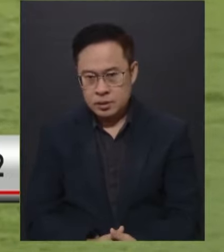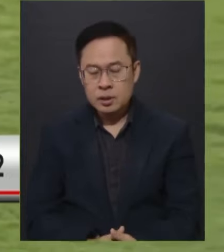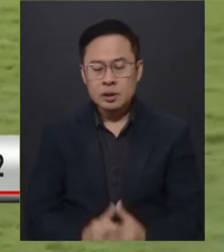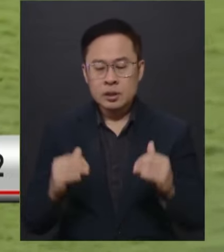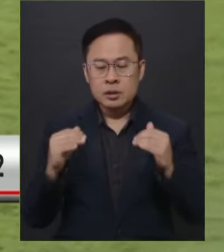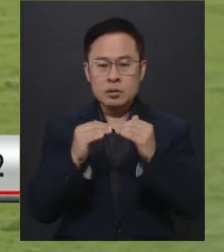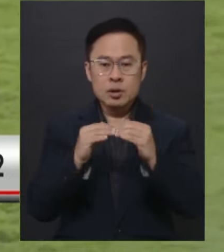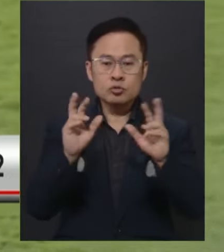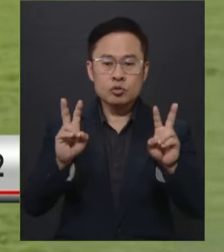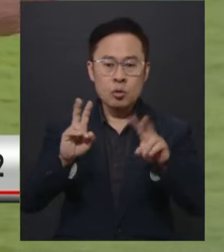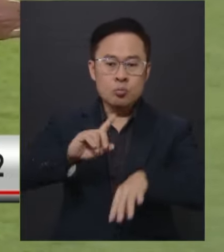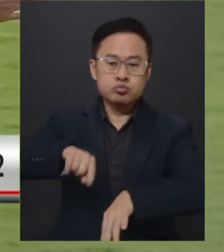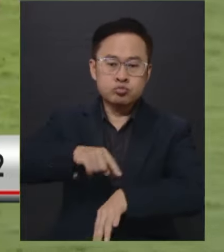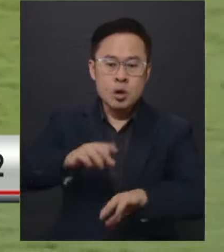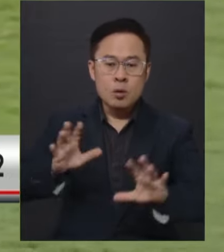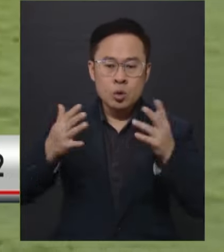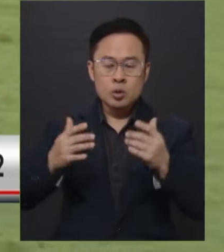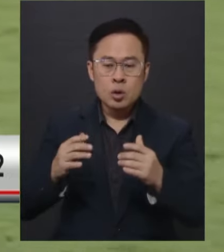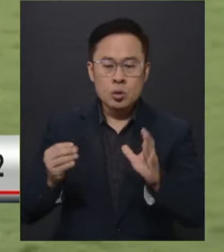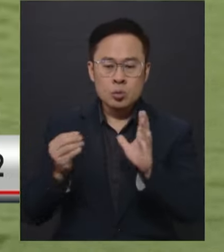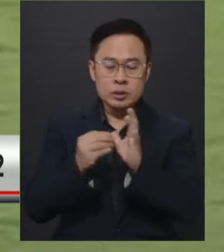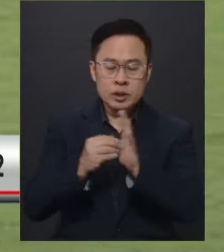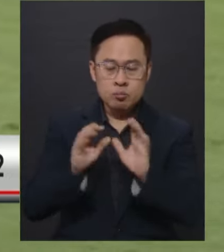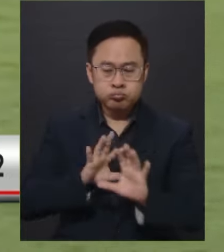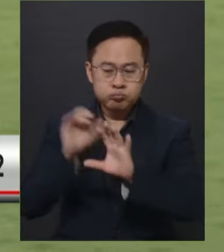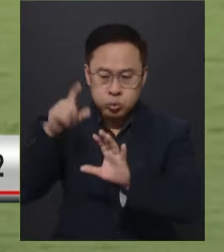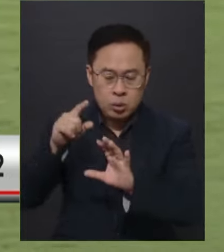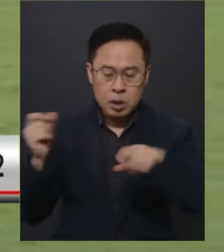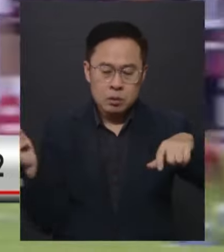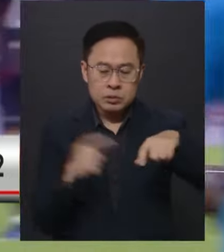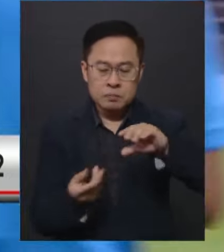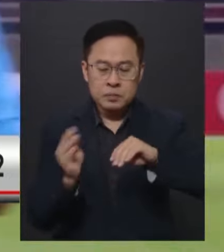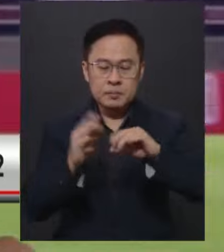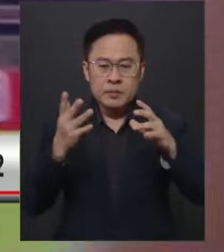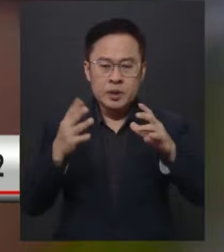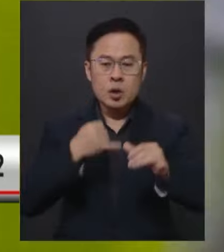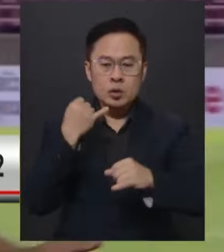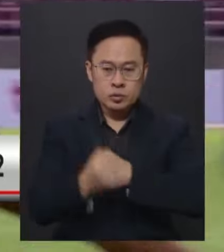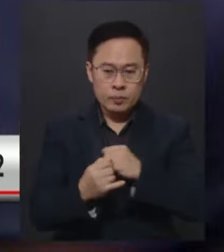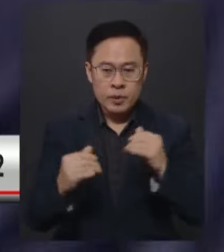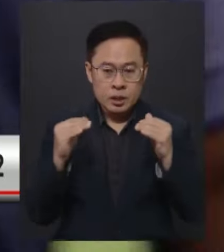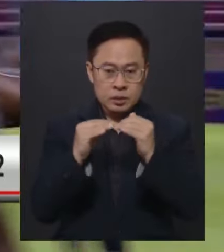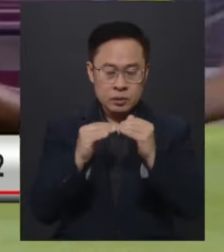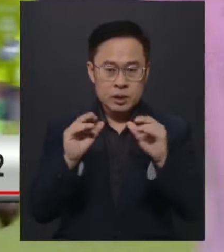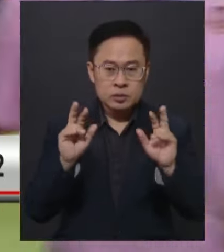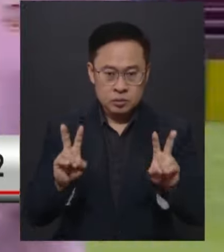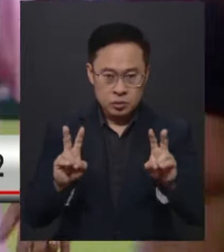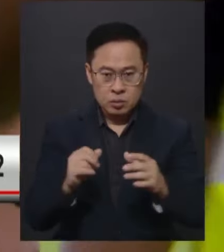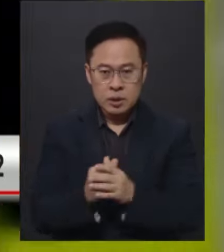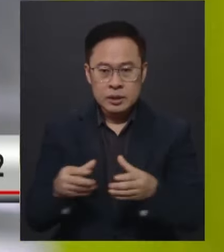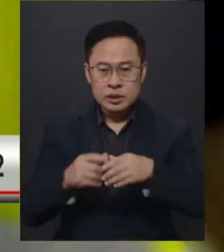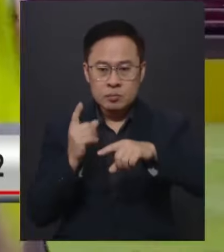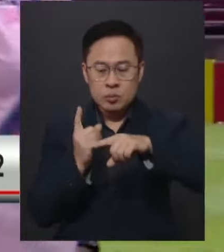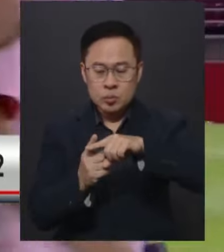แล้วเวลาที่เหลือเนี่ยแบงคอกพยายามบุกอย่างหนักแต่ว่าไม่มีประตูเพิ่มนะครับทำให้จบเกมก็เสมอกันไป 2-2ครับ